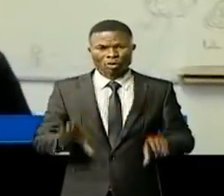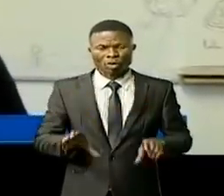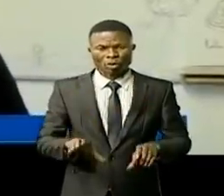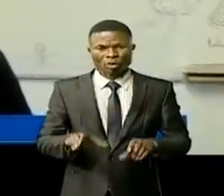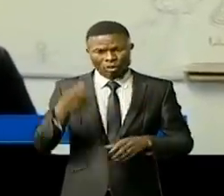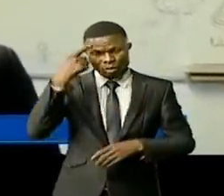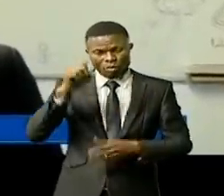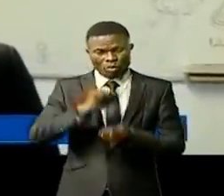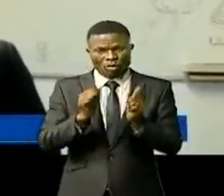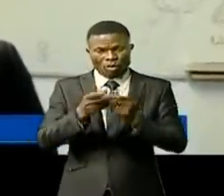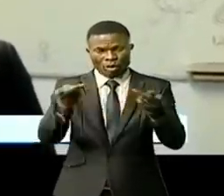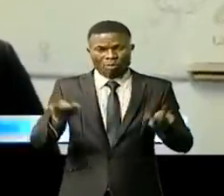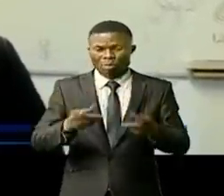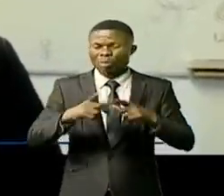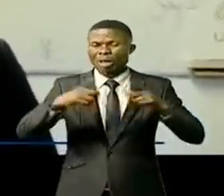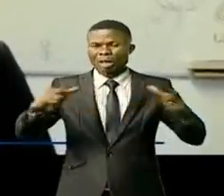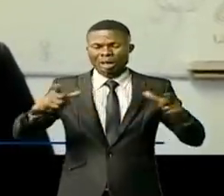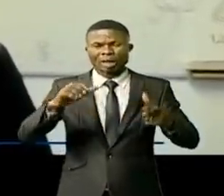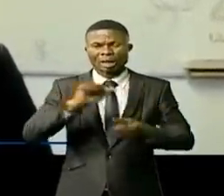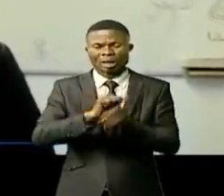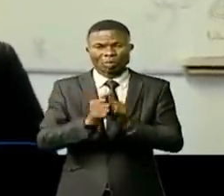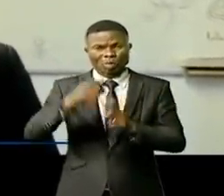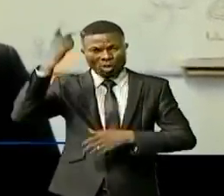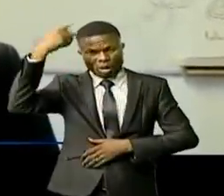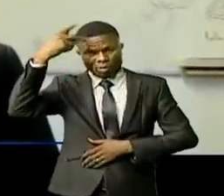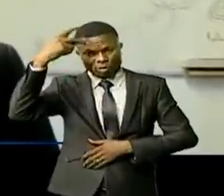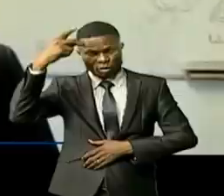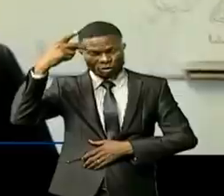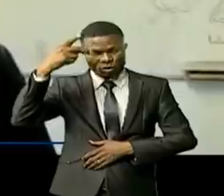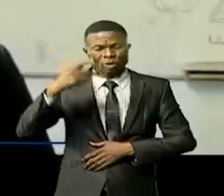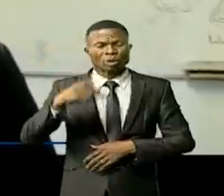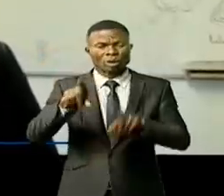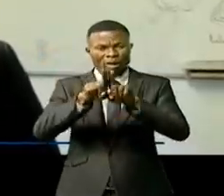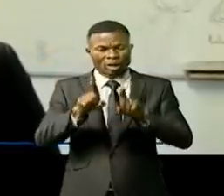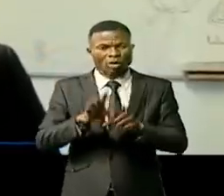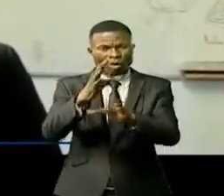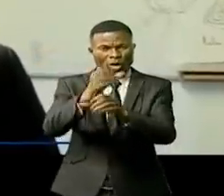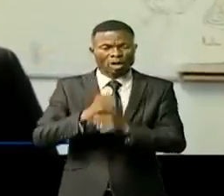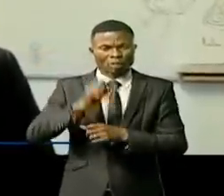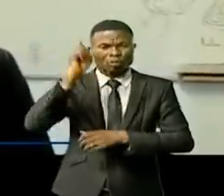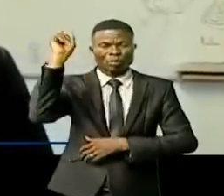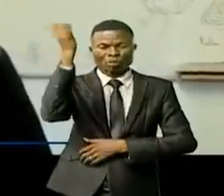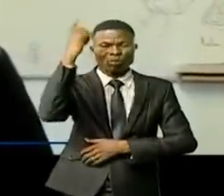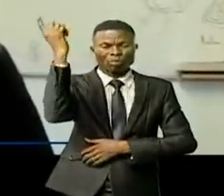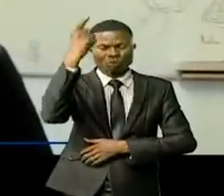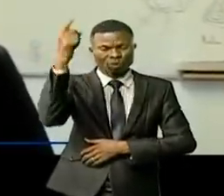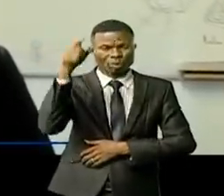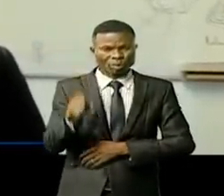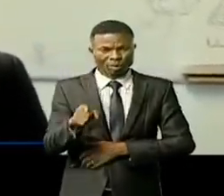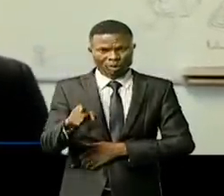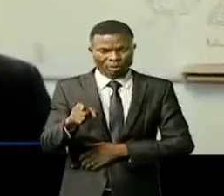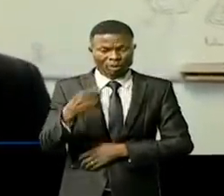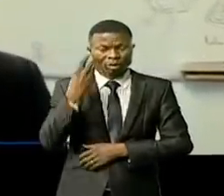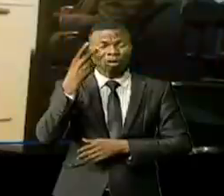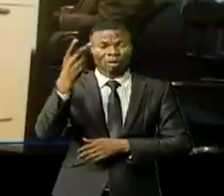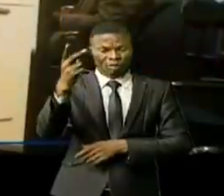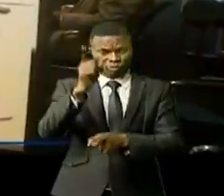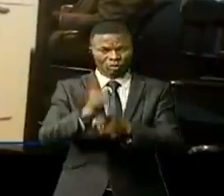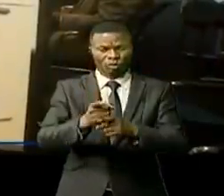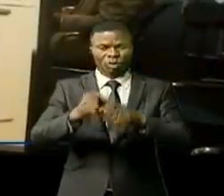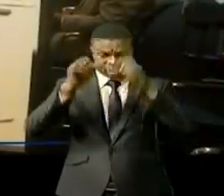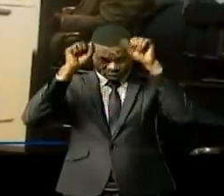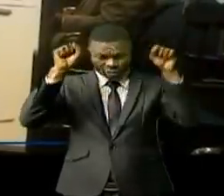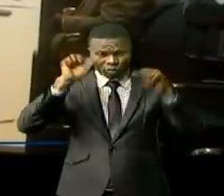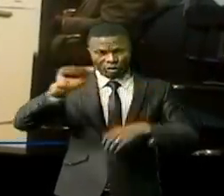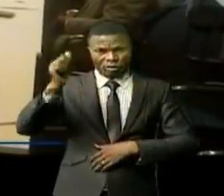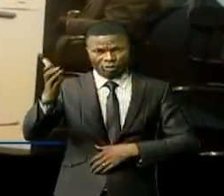sa position géopolitique, puisse cette fois-ci avoir un satellite. Et c'est la vision du chef de l'État. Le